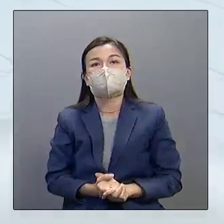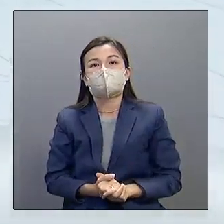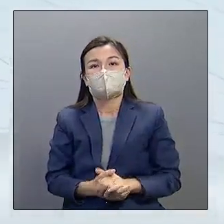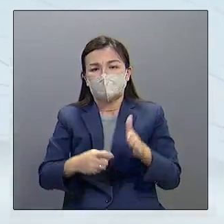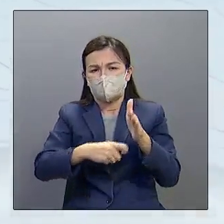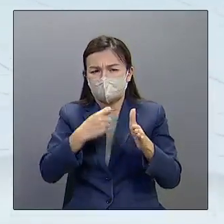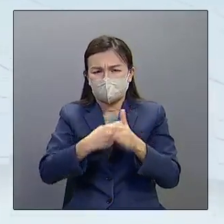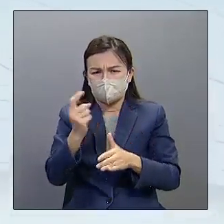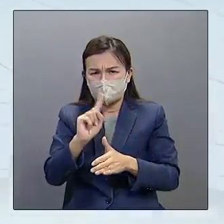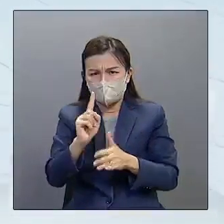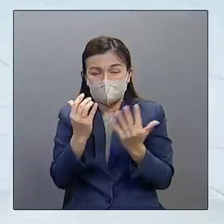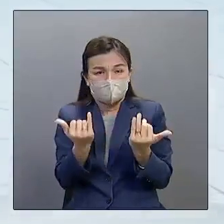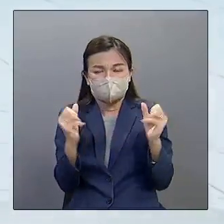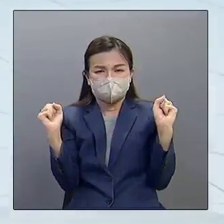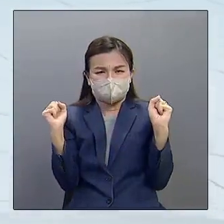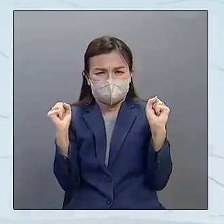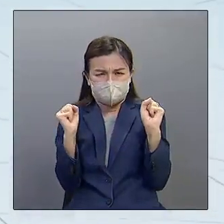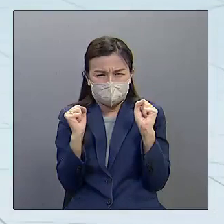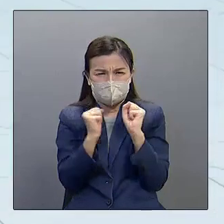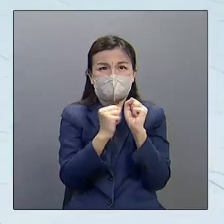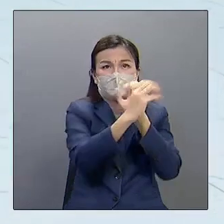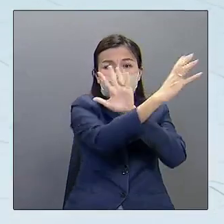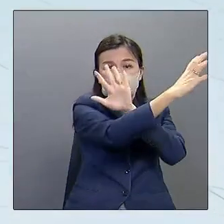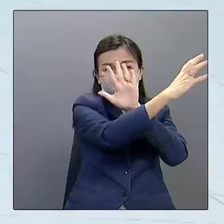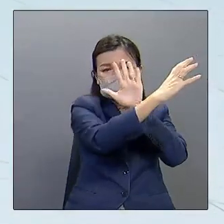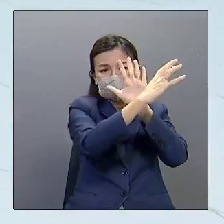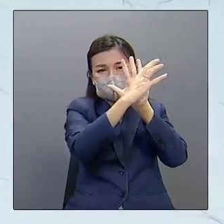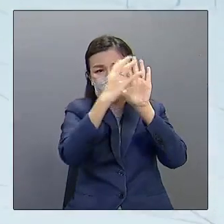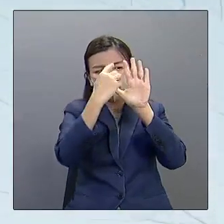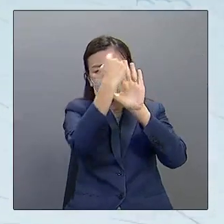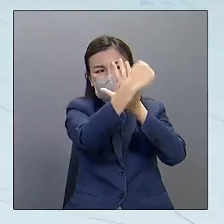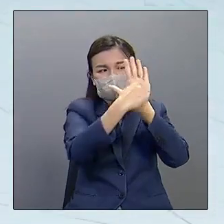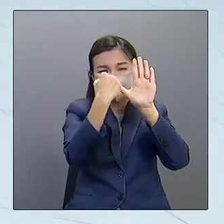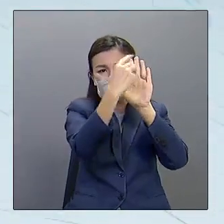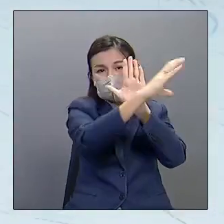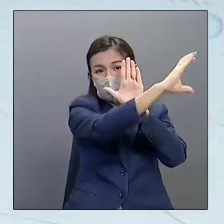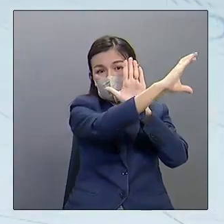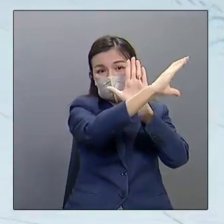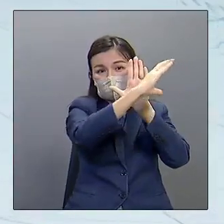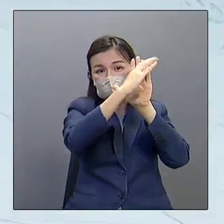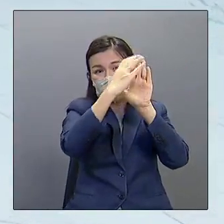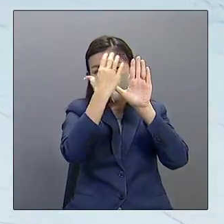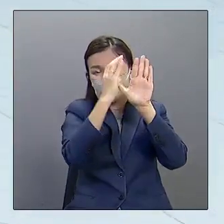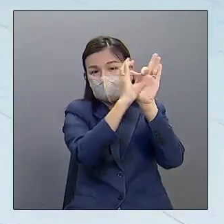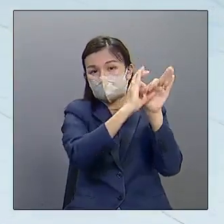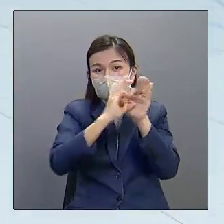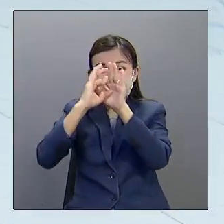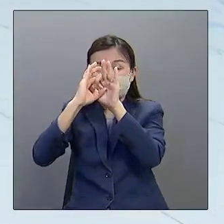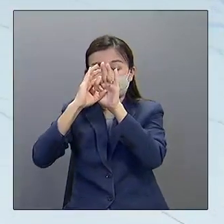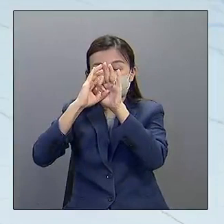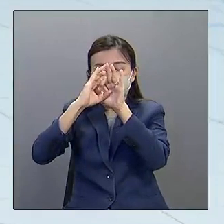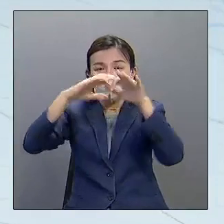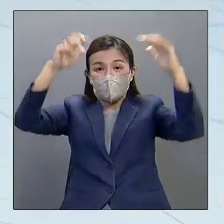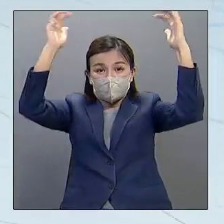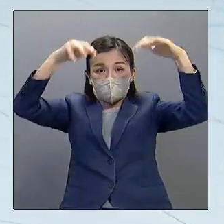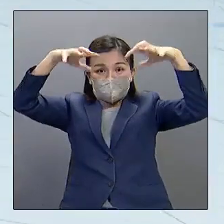ป็นเพราะว่าช่วงนี้มวลอากาศเย็นได้แผ่ปกคลุมลงมาในพื้นที่ภาคเหนือและก็ภาคอีสานของไทยนะคะก็ส่งผลให้ร่องมรสุมหรือว่าร่องฝนนั้น